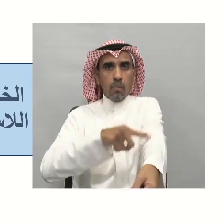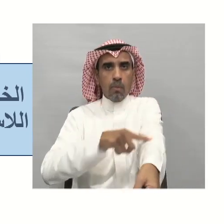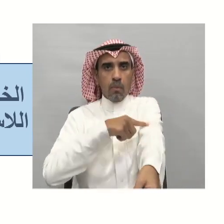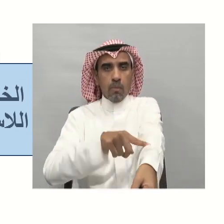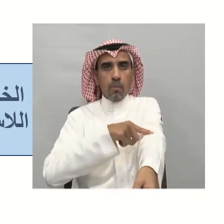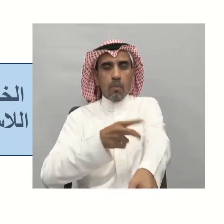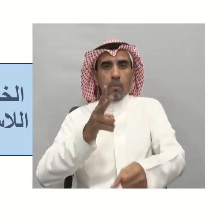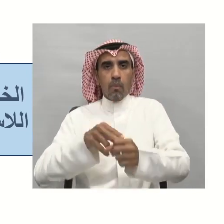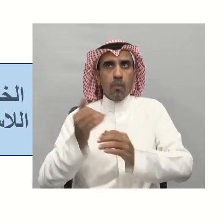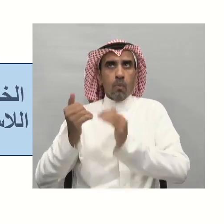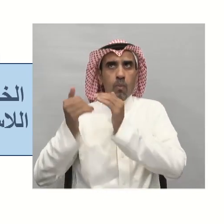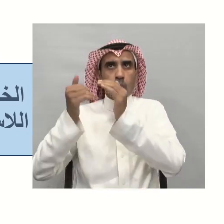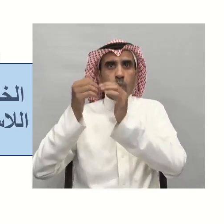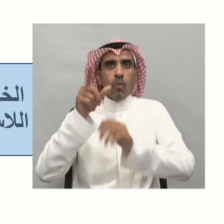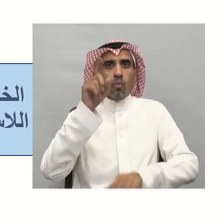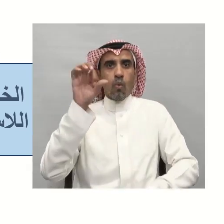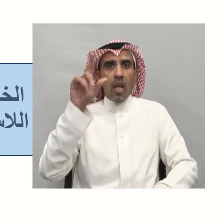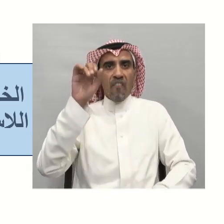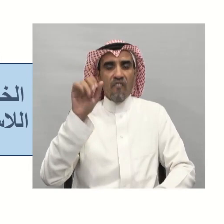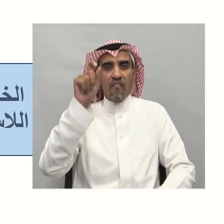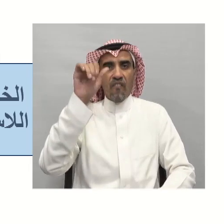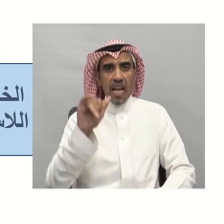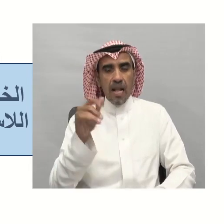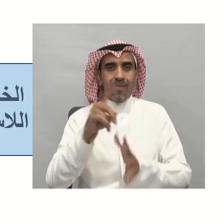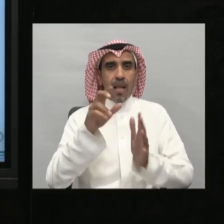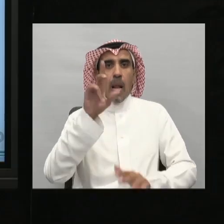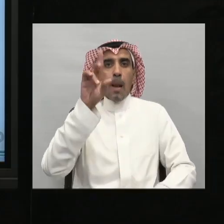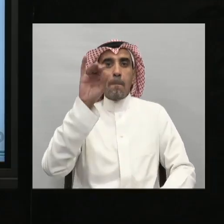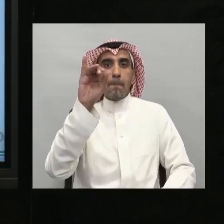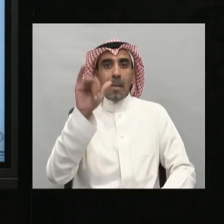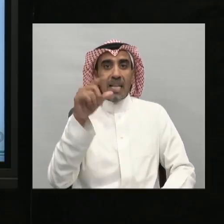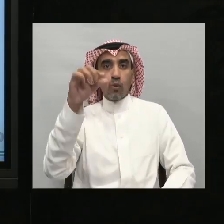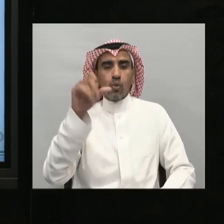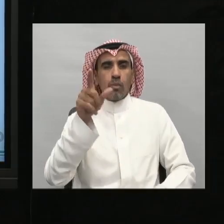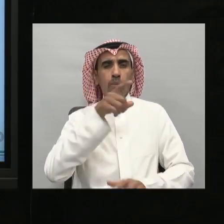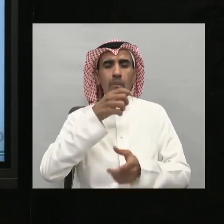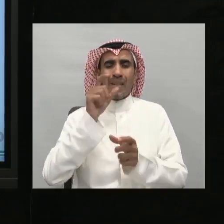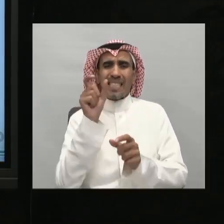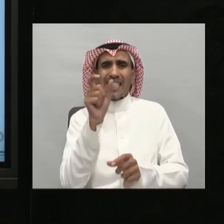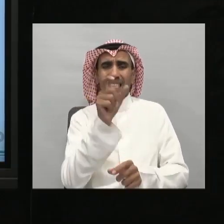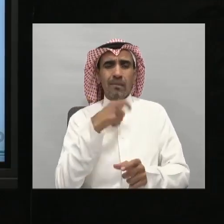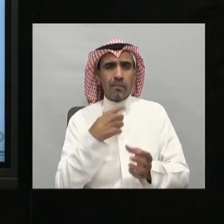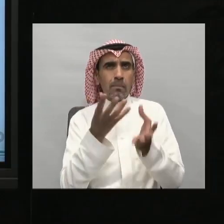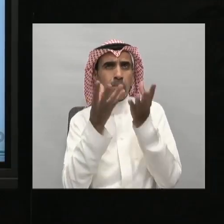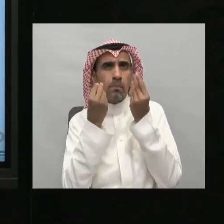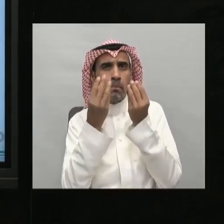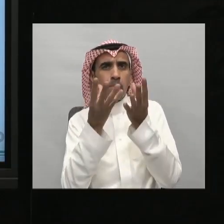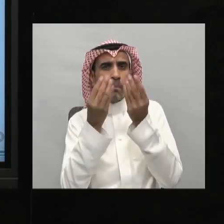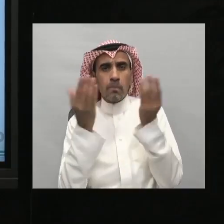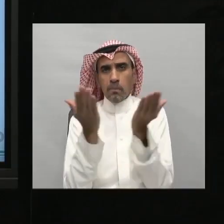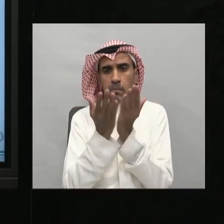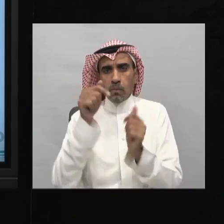وأيضاً الطور البوليبي، وأيضاً الطور الميدوزي. فجميع هذه المفردات سوف نتعرف عليها في درسنا